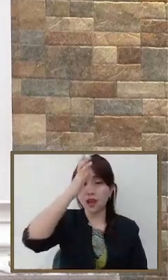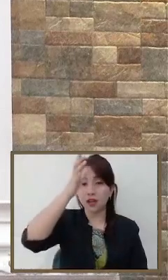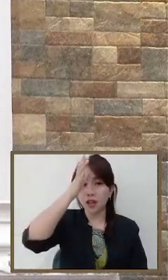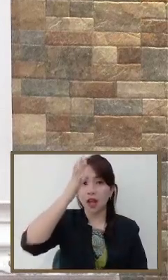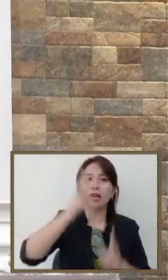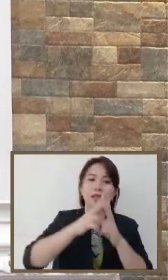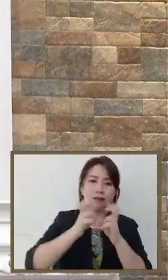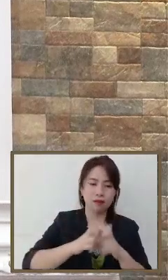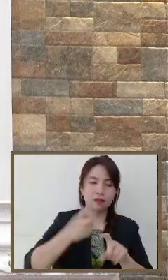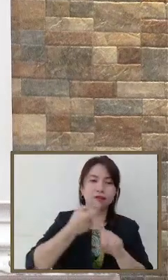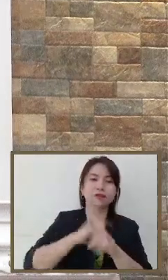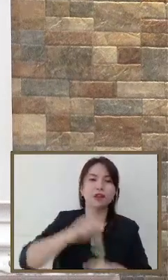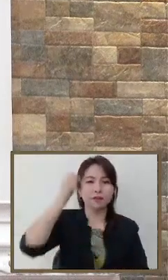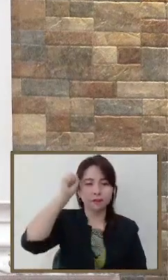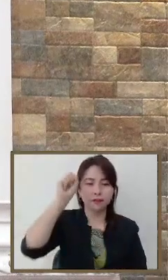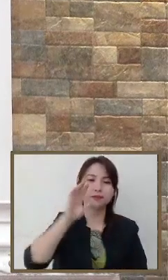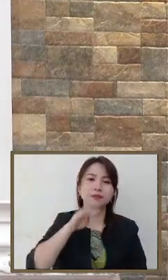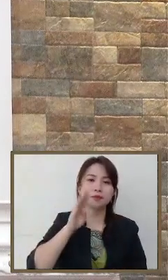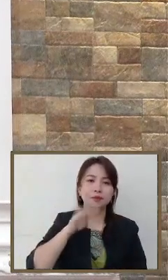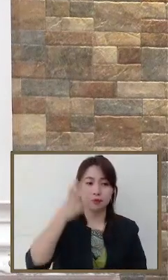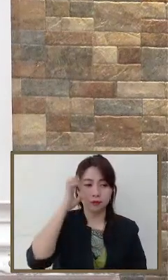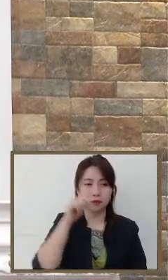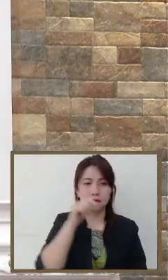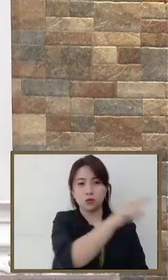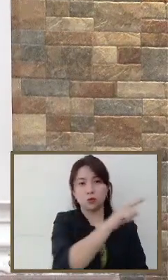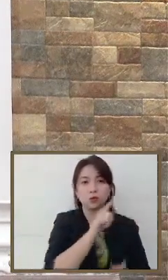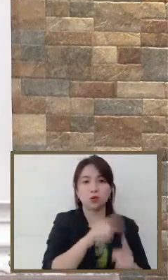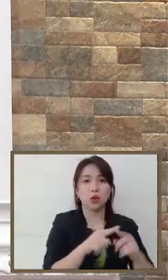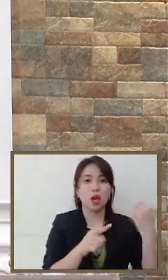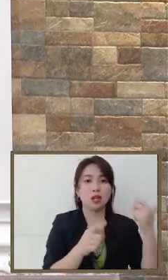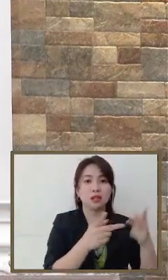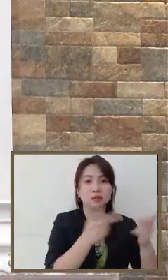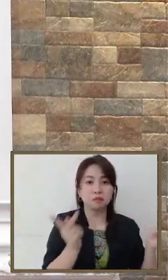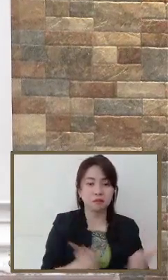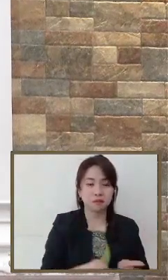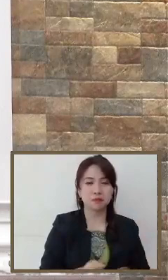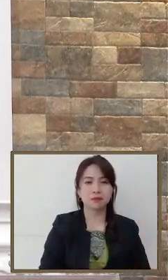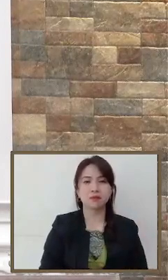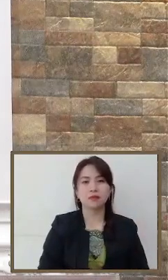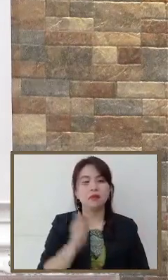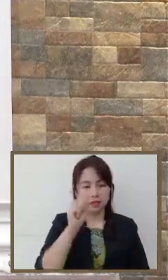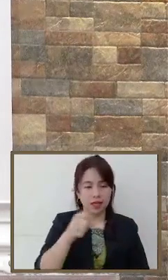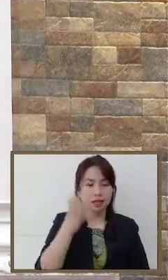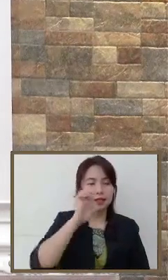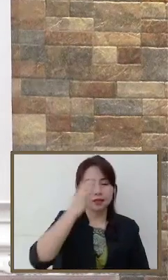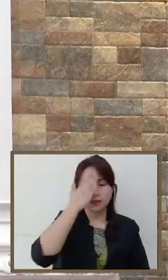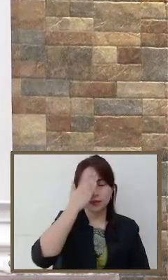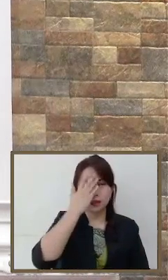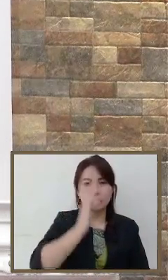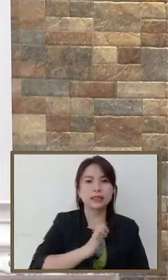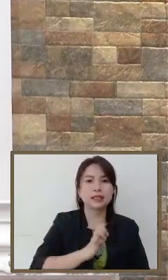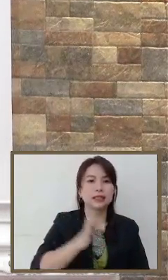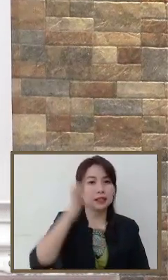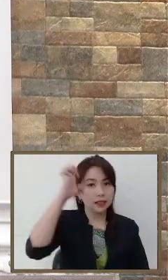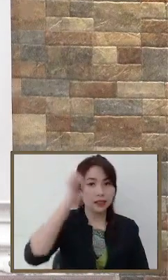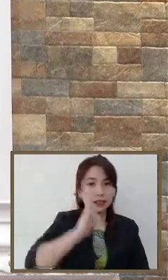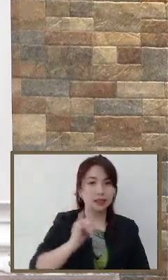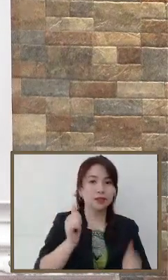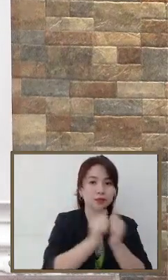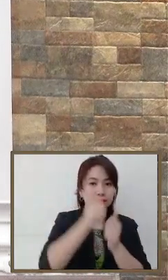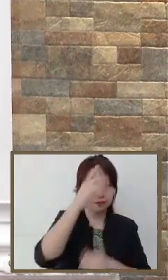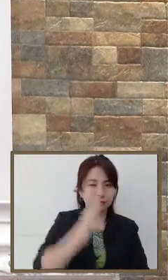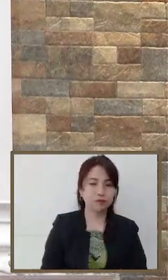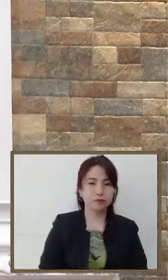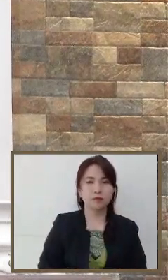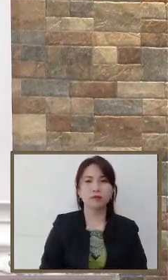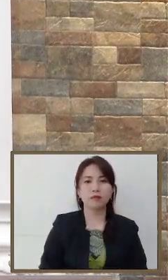at napunta siya sa isang lugar na hindi niya alam kung bakit siya naandoon pero ang alam niya Kasama niya ang Diyos Amen hindi niya alam